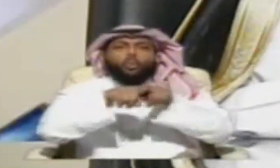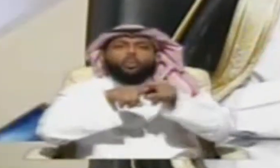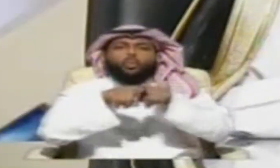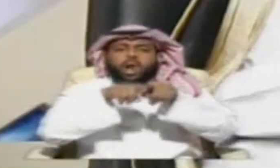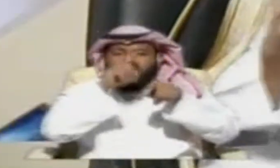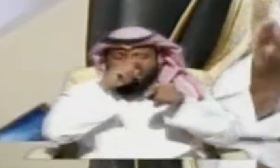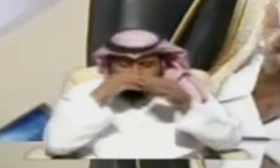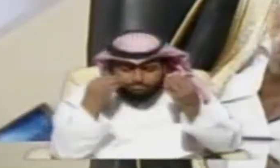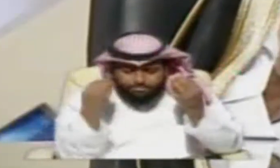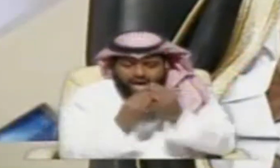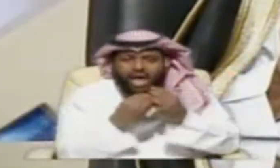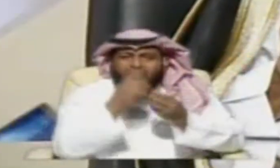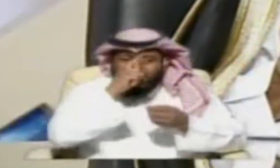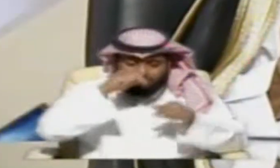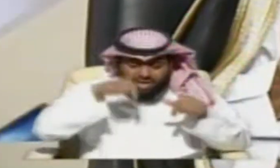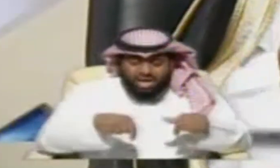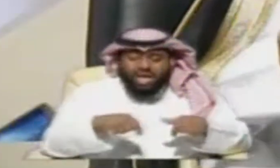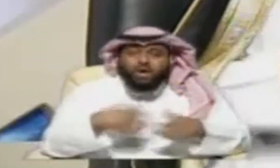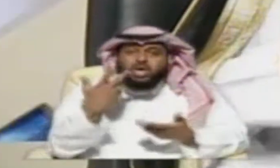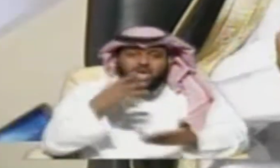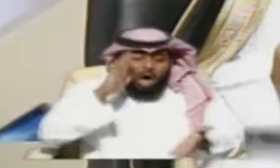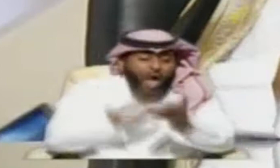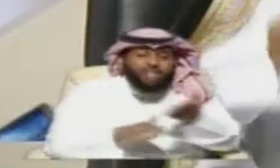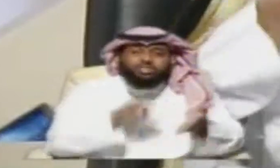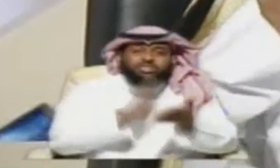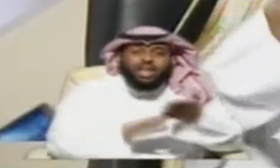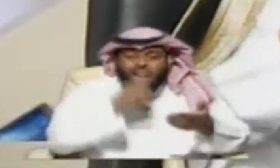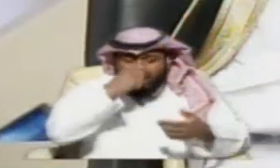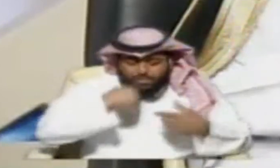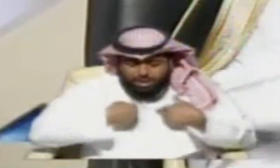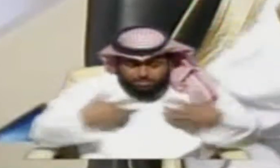هذه الأحداث فمتى نقف معهم؟ نحن بحاجة إلى